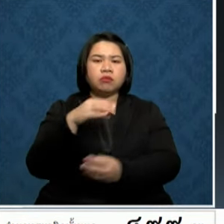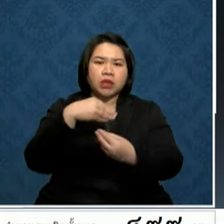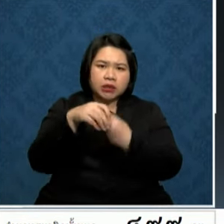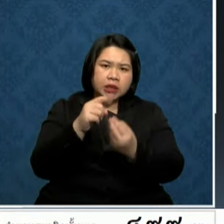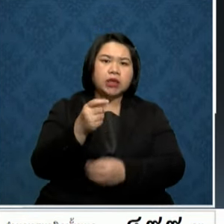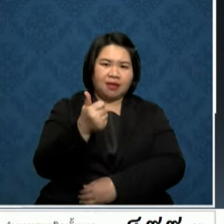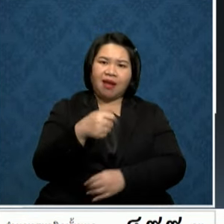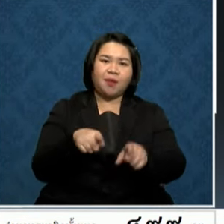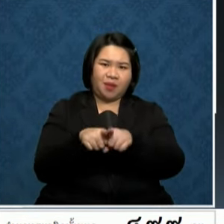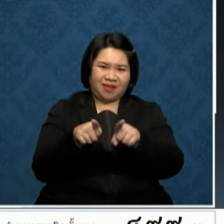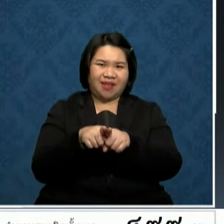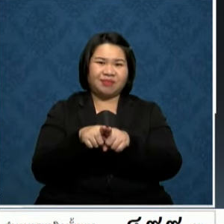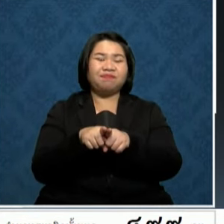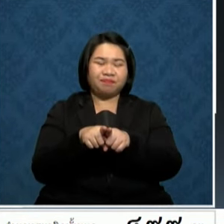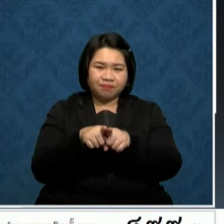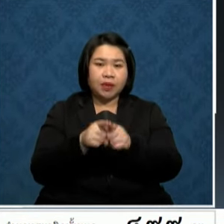มกได้และกสามารถทจะ